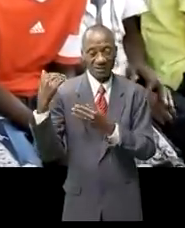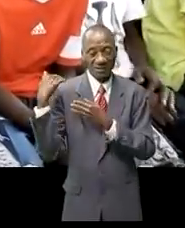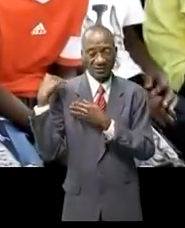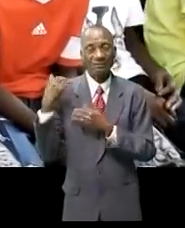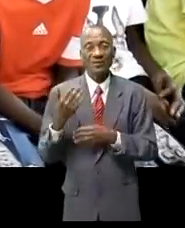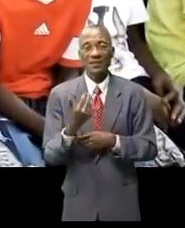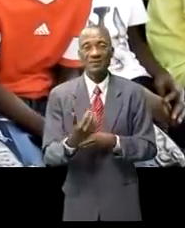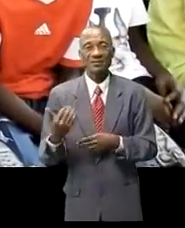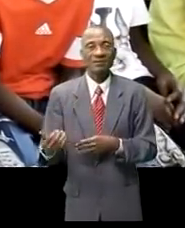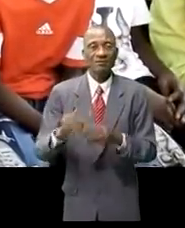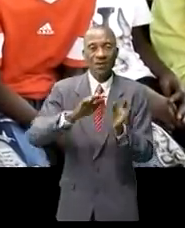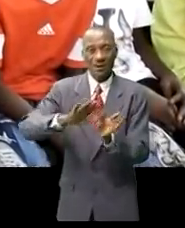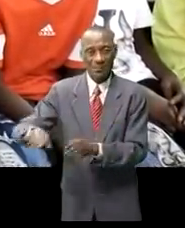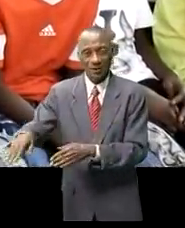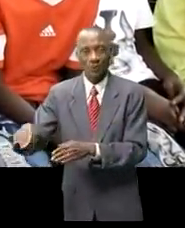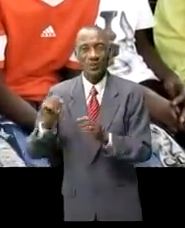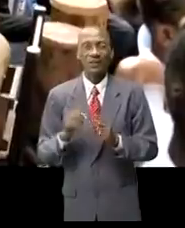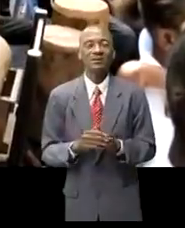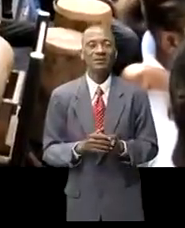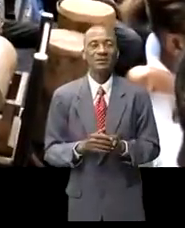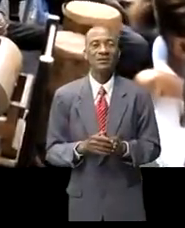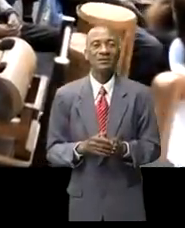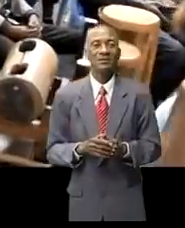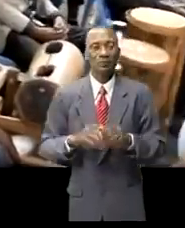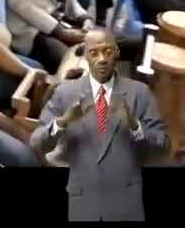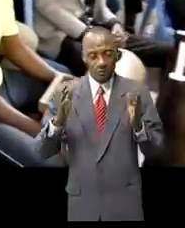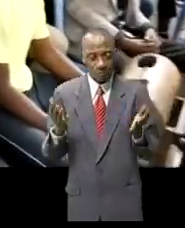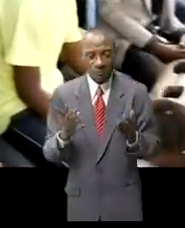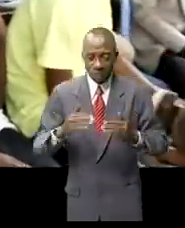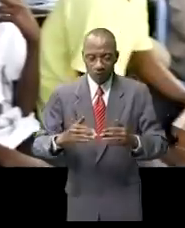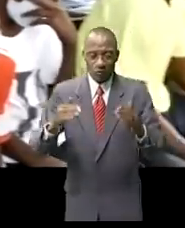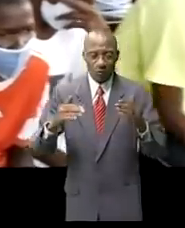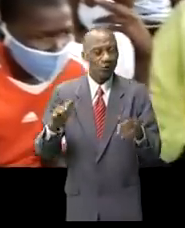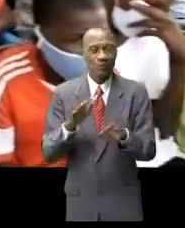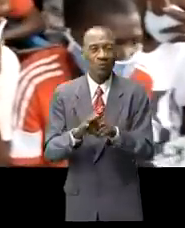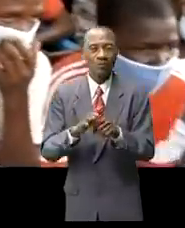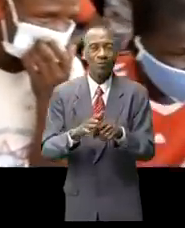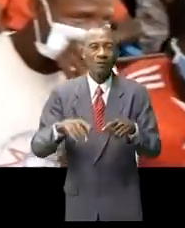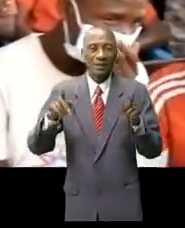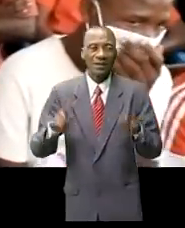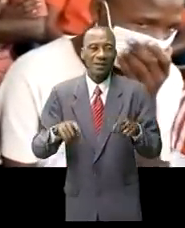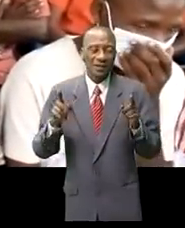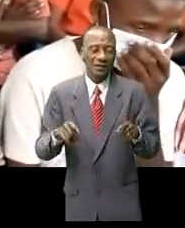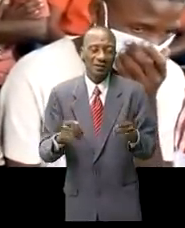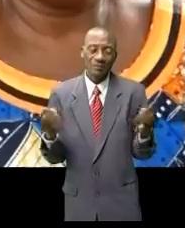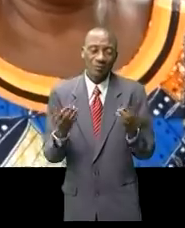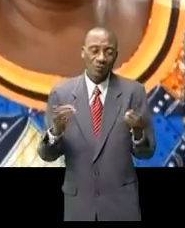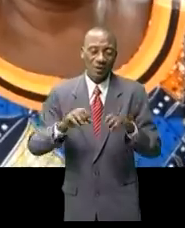qui a pris de l'ampleur les 20 dernières années suite à la détérioration de la situation socio-économique du